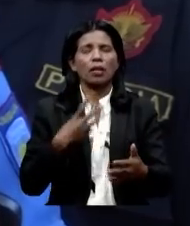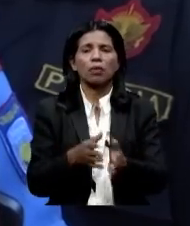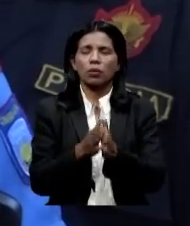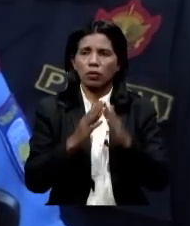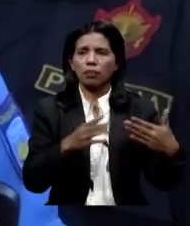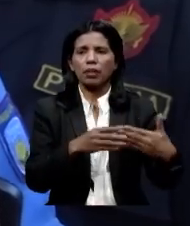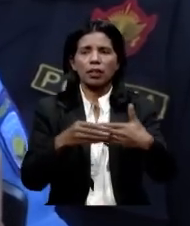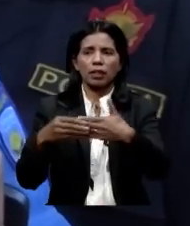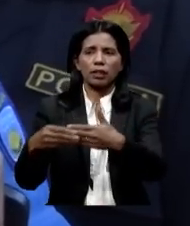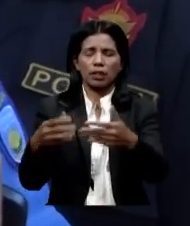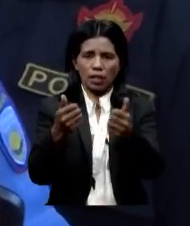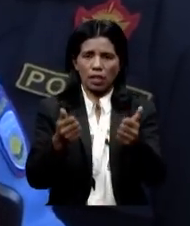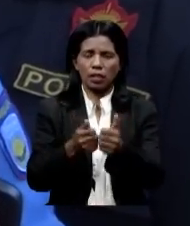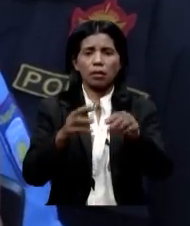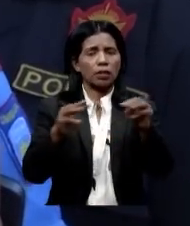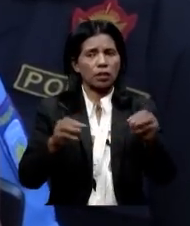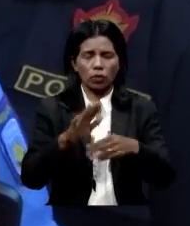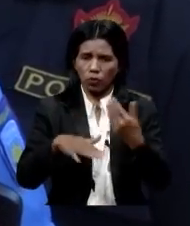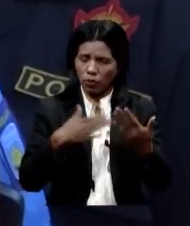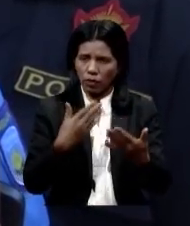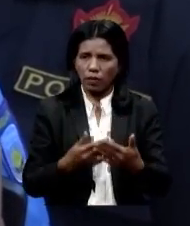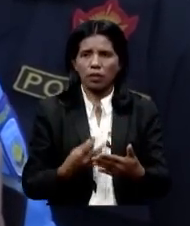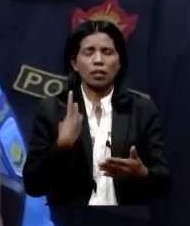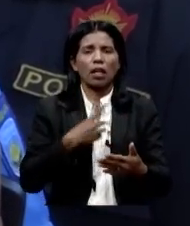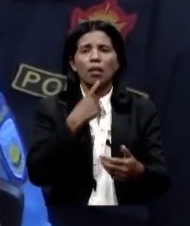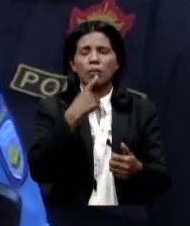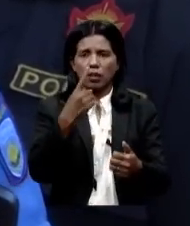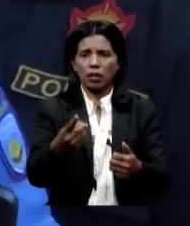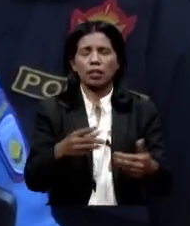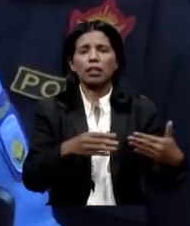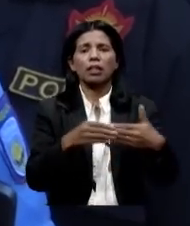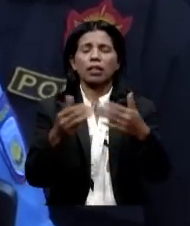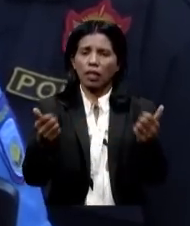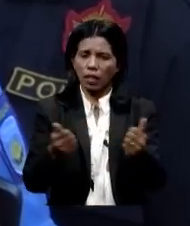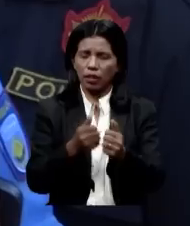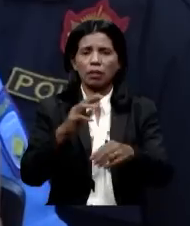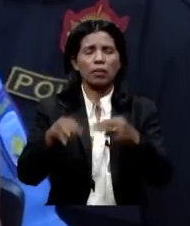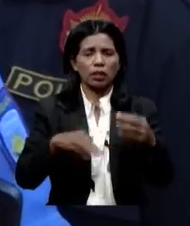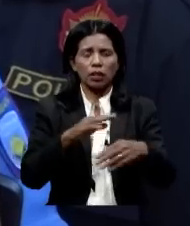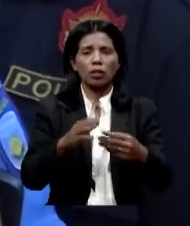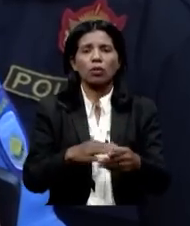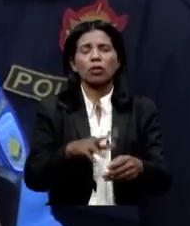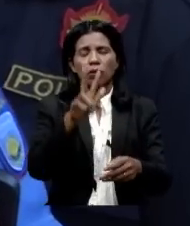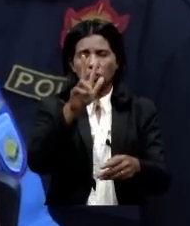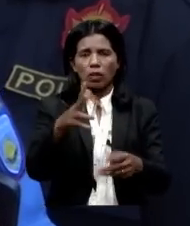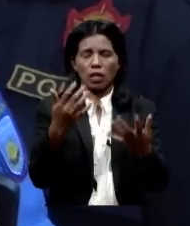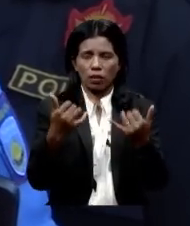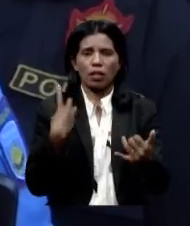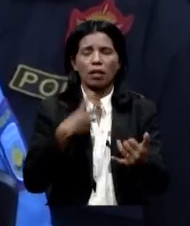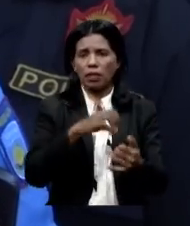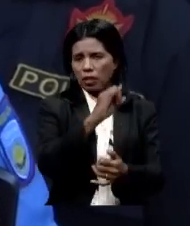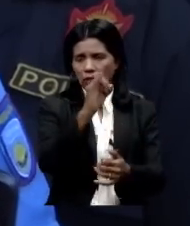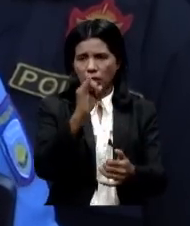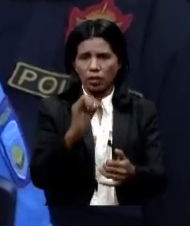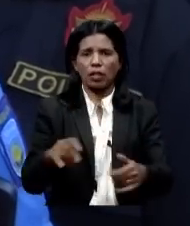sir líder arte marcial sirá nebe macane sane a minha apela queras vai líder arti marciais usi parte tolu nebe maka ora sedau kami identifika